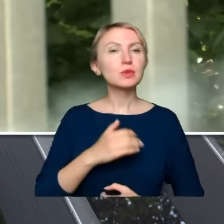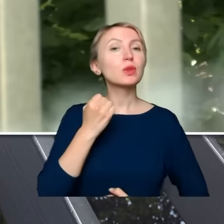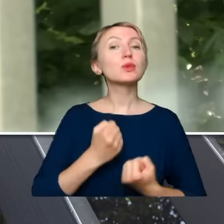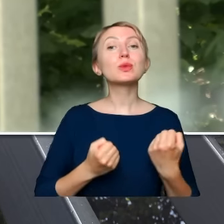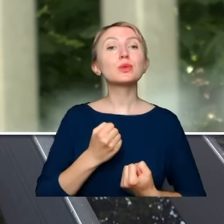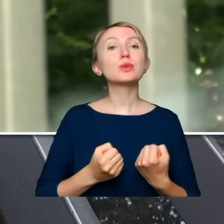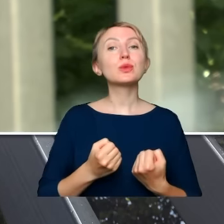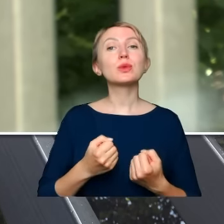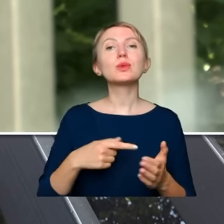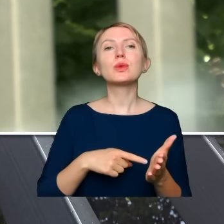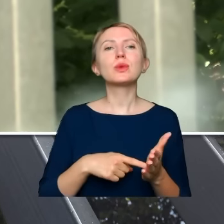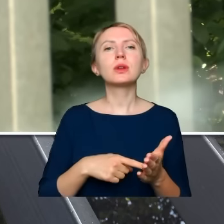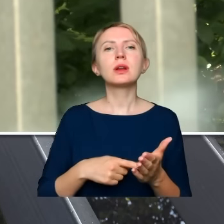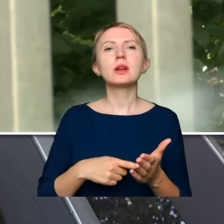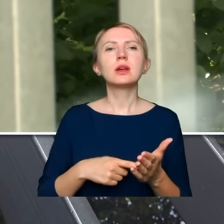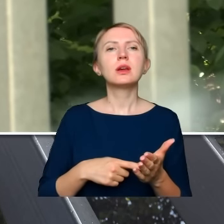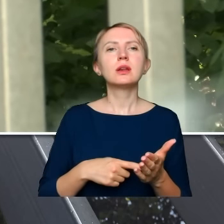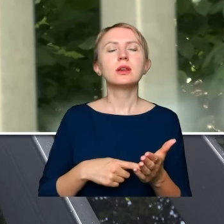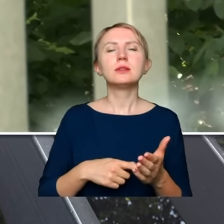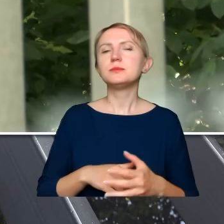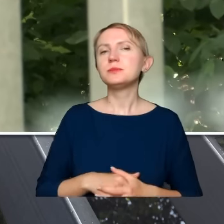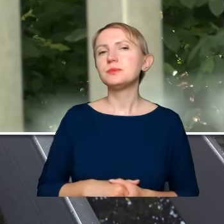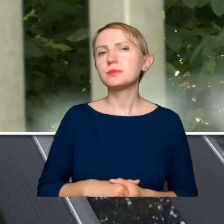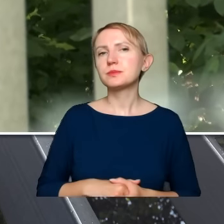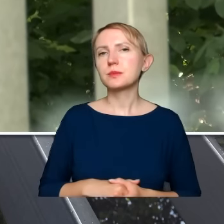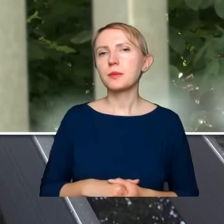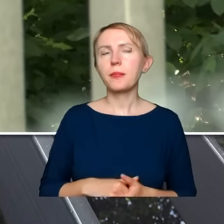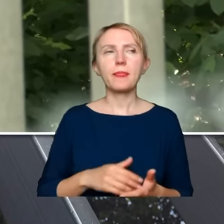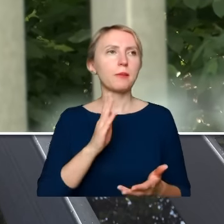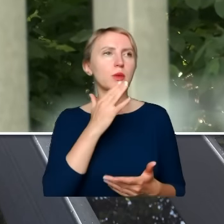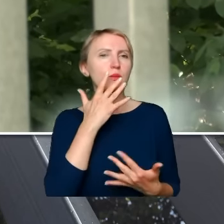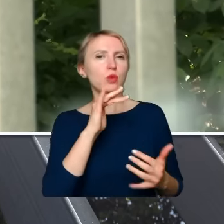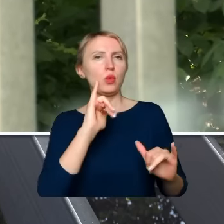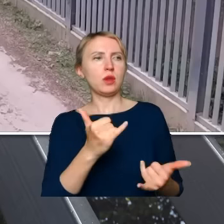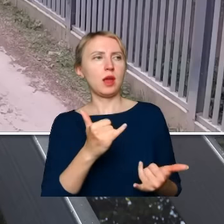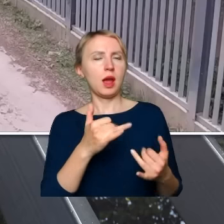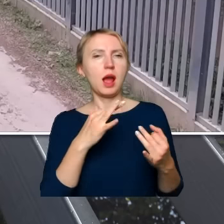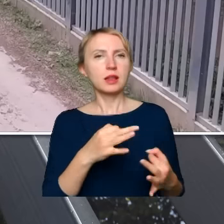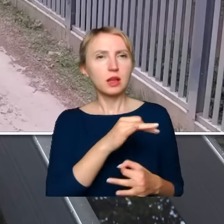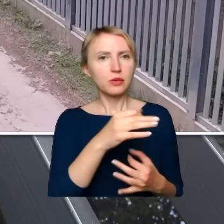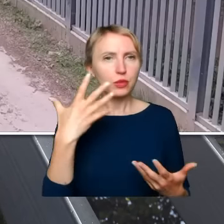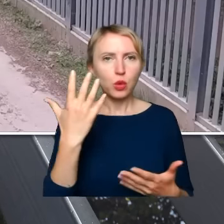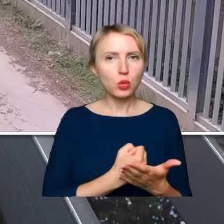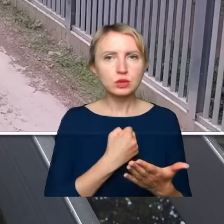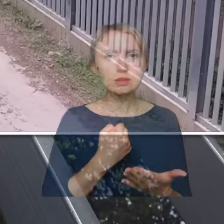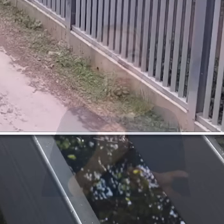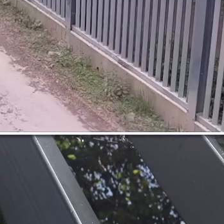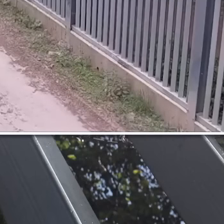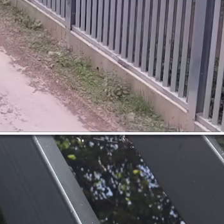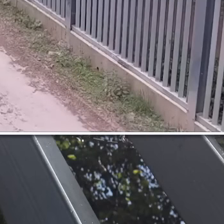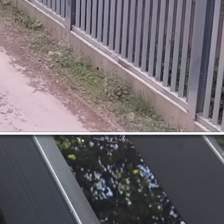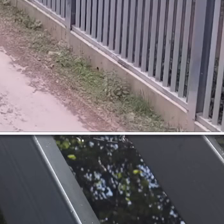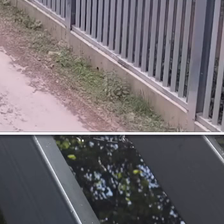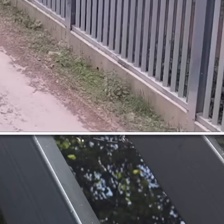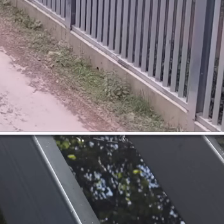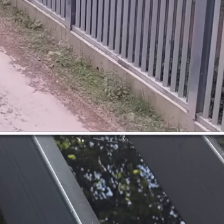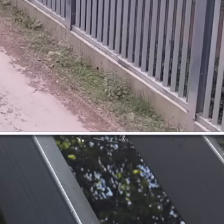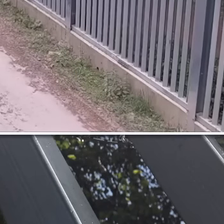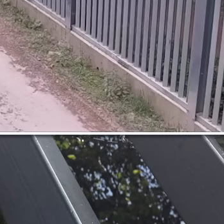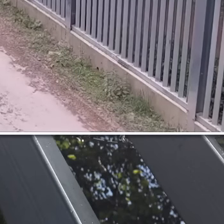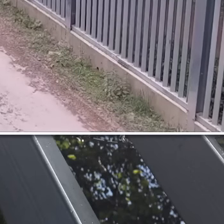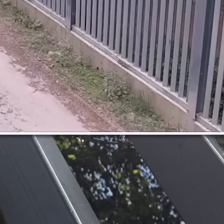Wtedy przecież... Rolników zupełnie niesprowokowanych. Mówiono, no jak to? A teraz nie używacie hasła murem za polskim